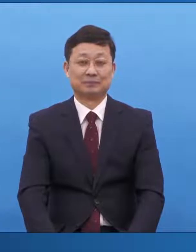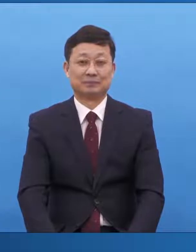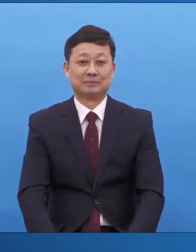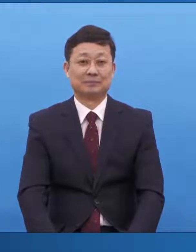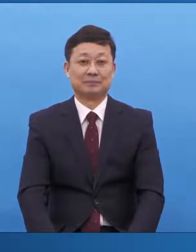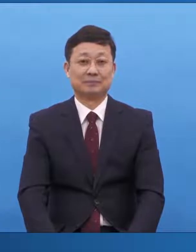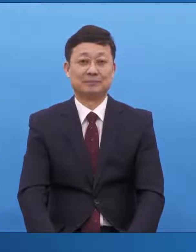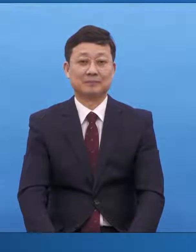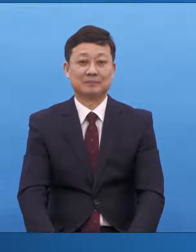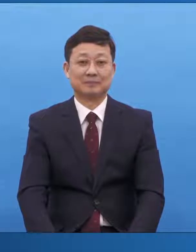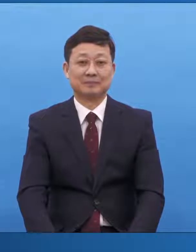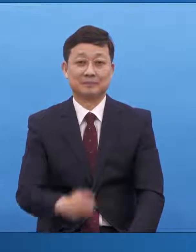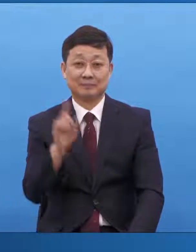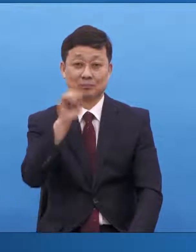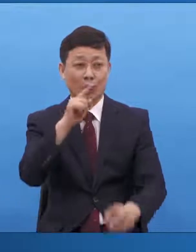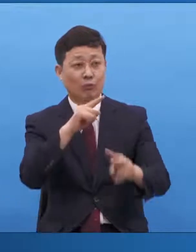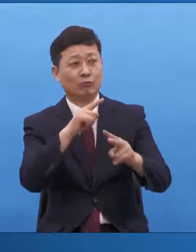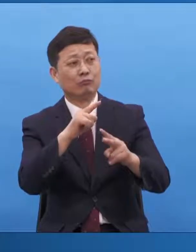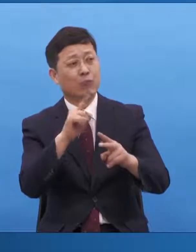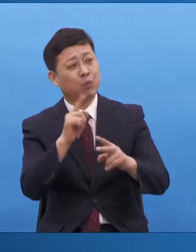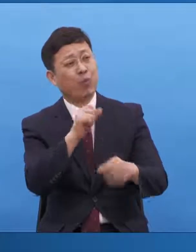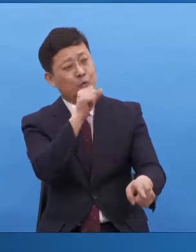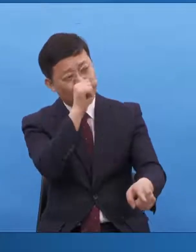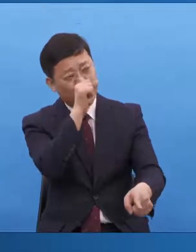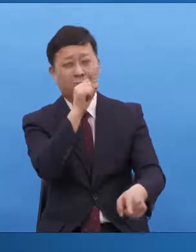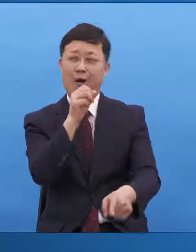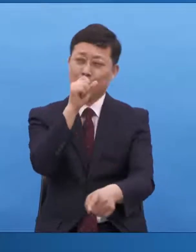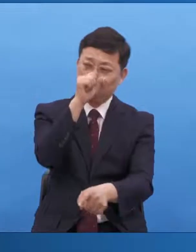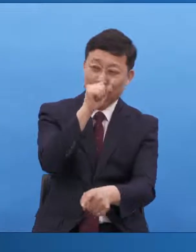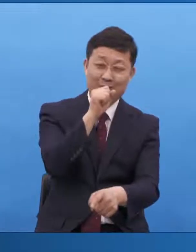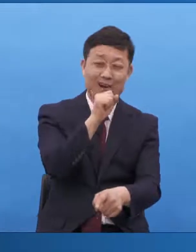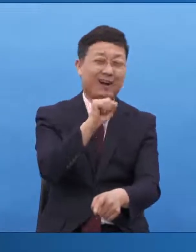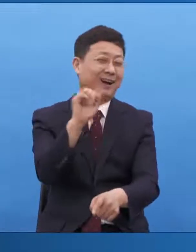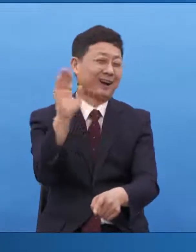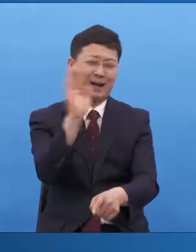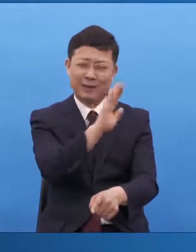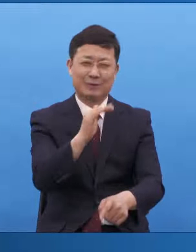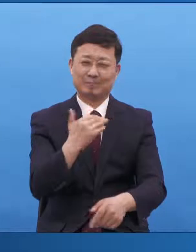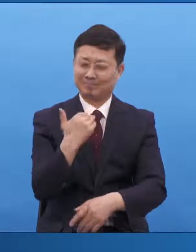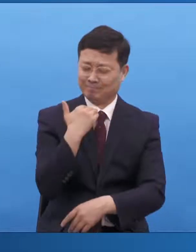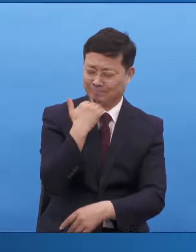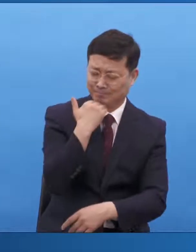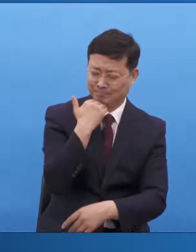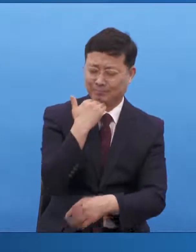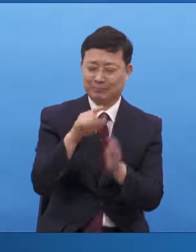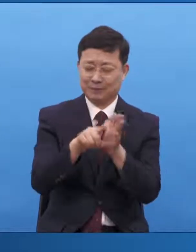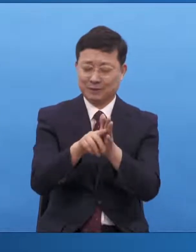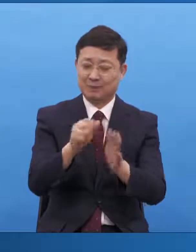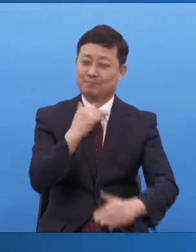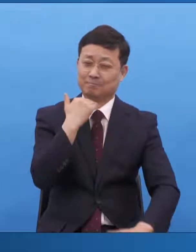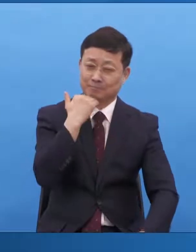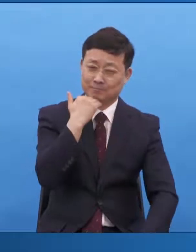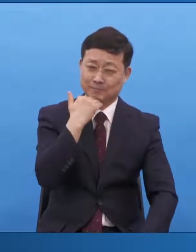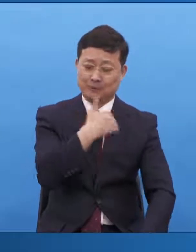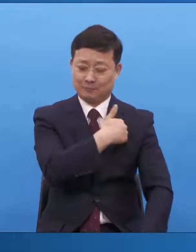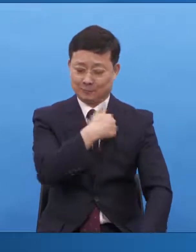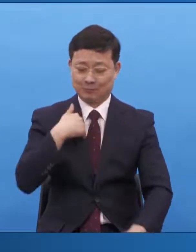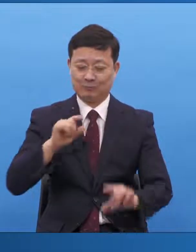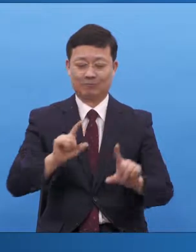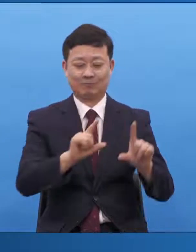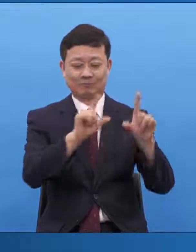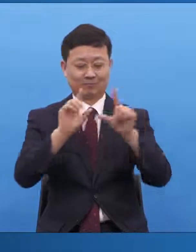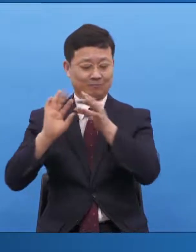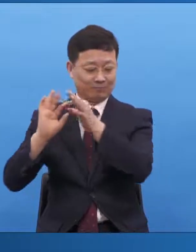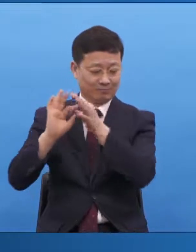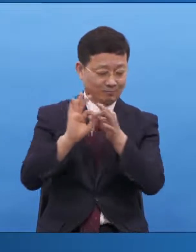뭐 좋다고 하는 것처럼 보입니다. 아닙니다. It might 기다립니다. Seem as if you're saying, oh, it's good to everything, but no, that's not it. 이걸 충분히 내가 누리고 있기 때문에 기다릴